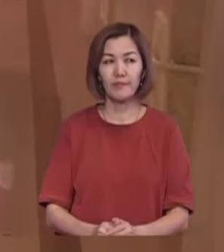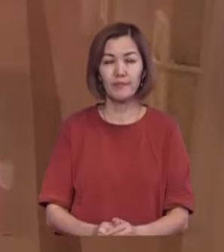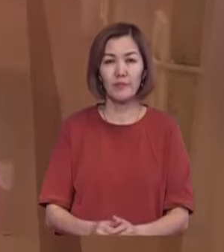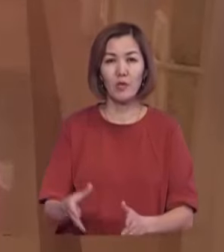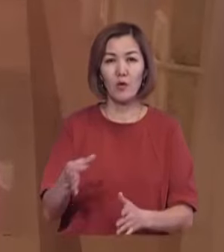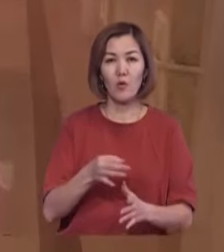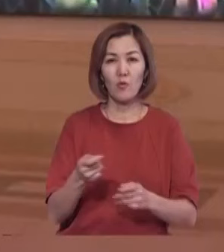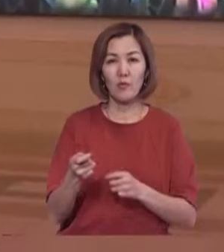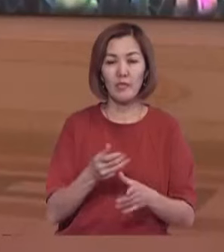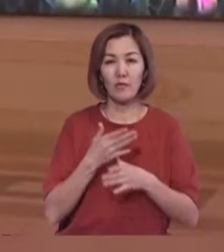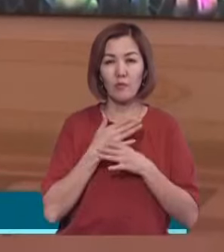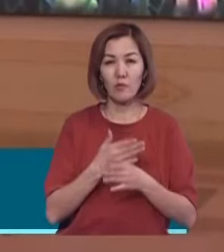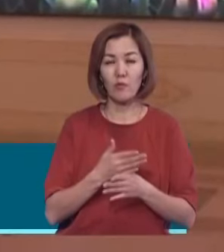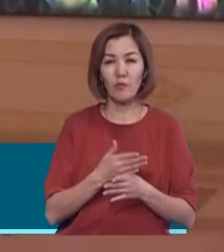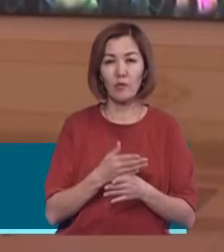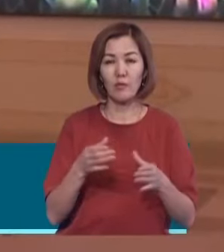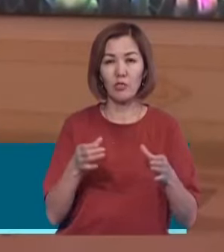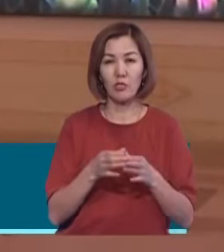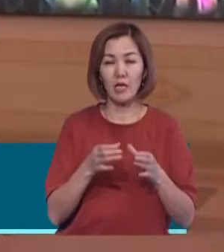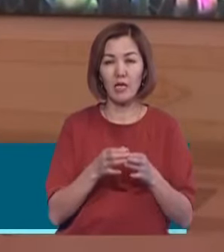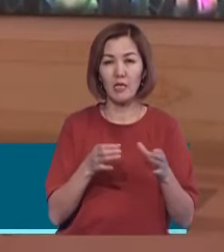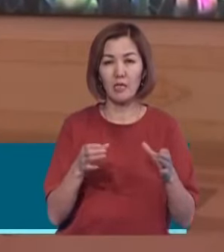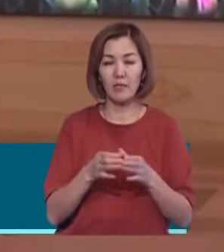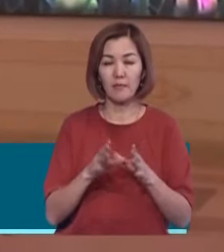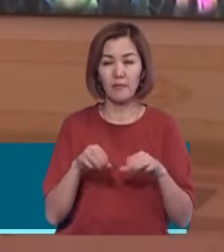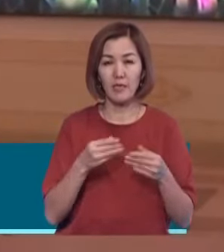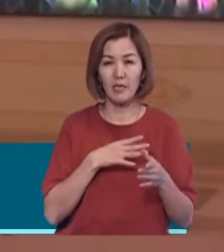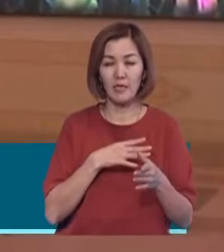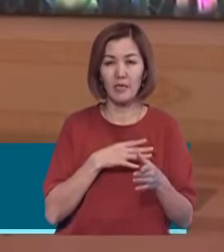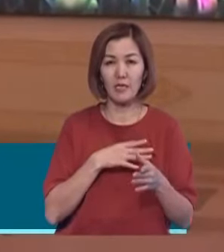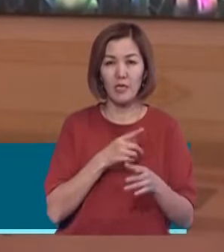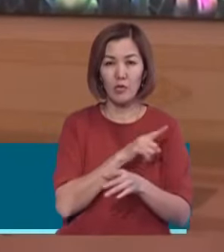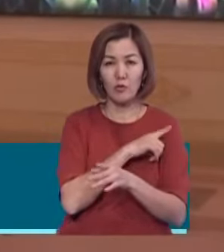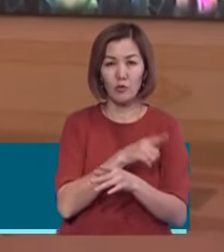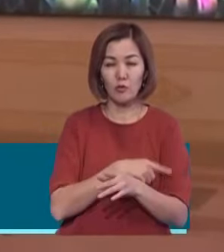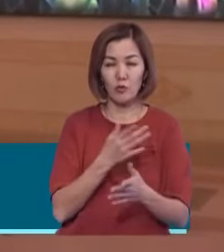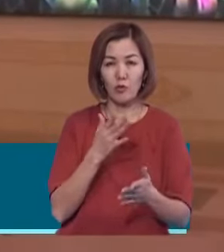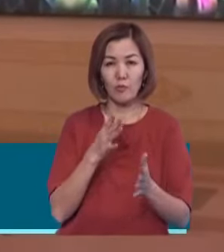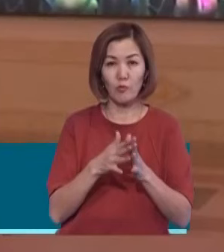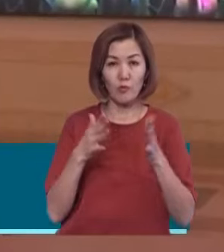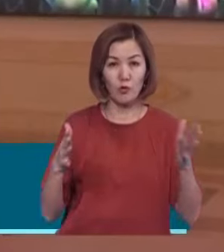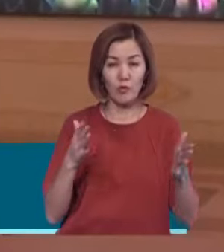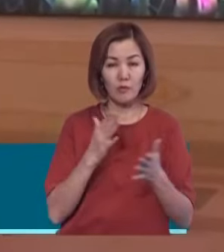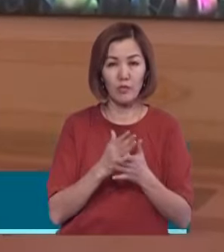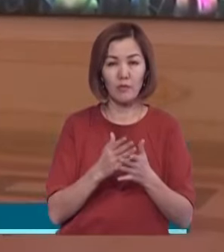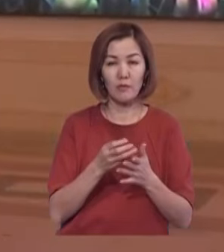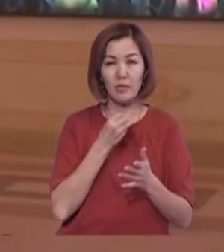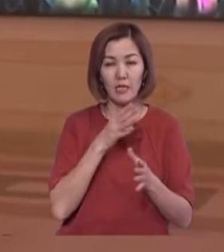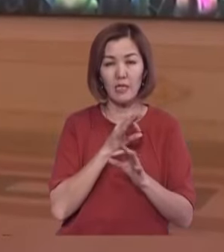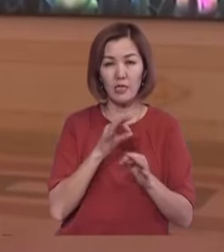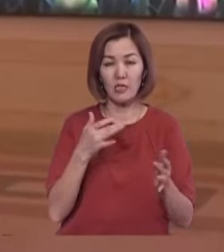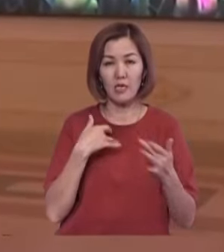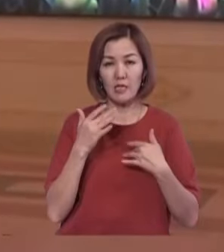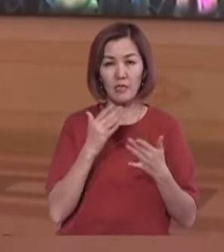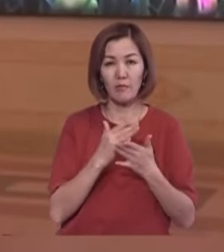Облыс әкімінің көмегімен штат берілді. Сонымен қазір біз ансамбльді күшейтіп отырмыз. Жақсы концерттерге. Жақын арада